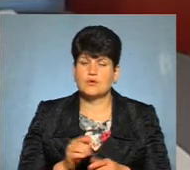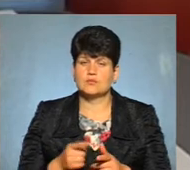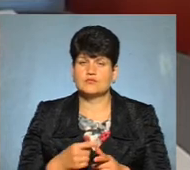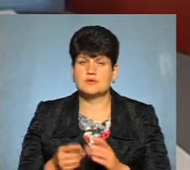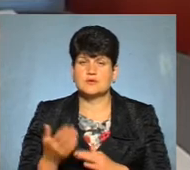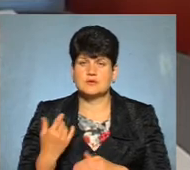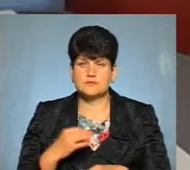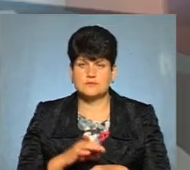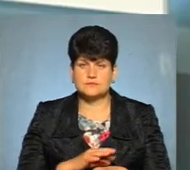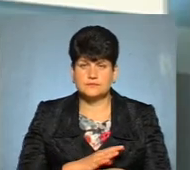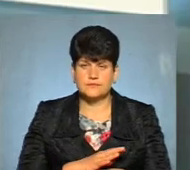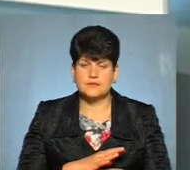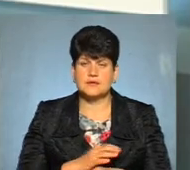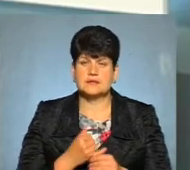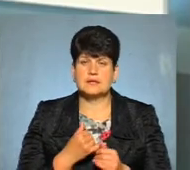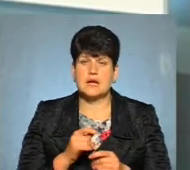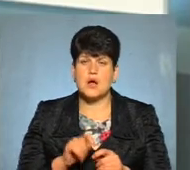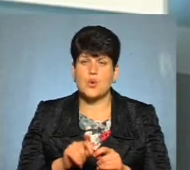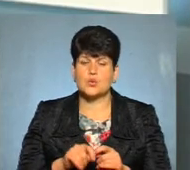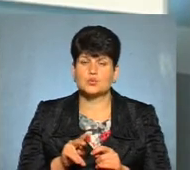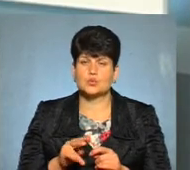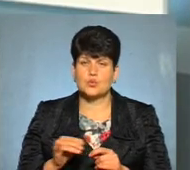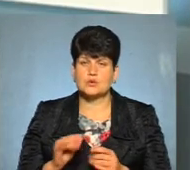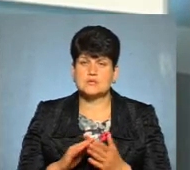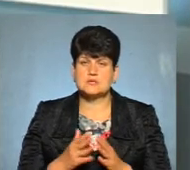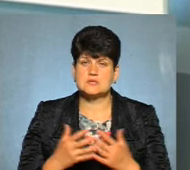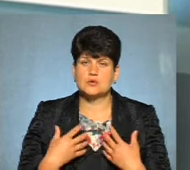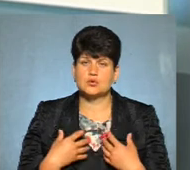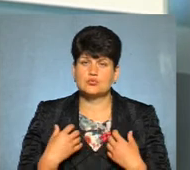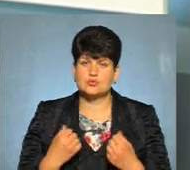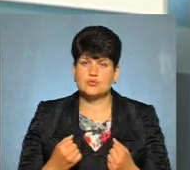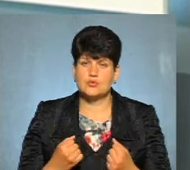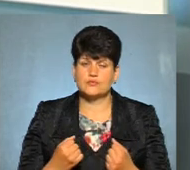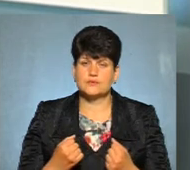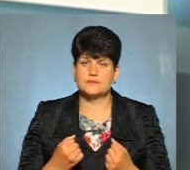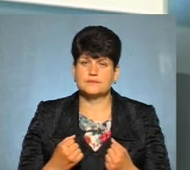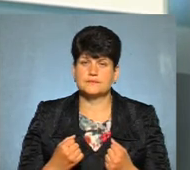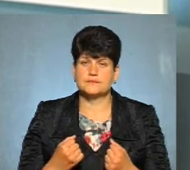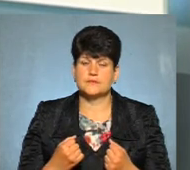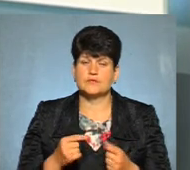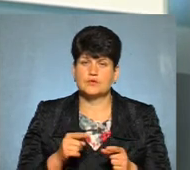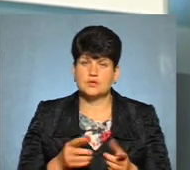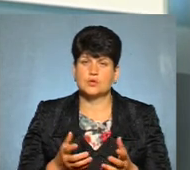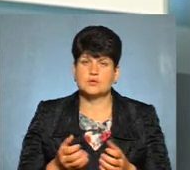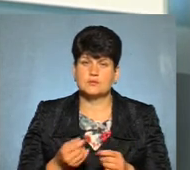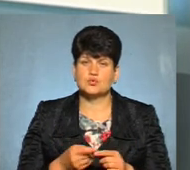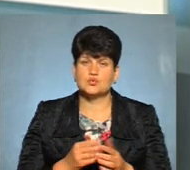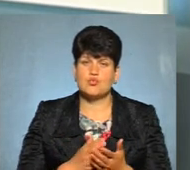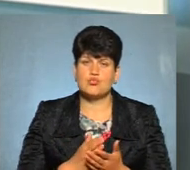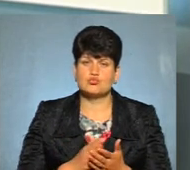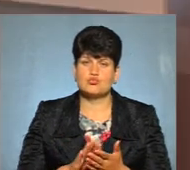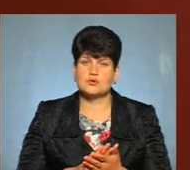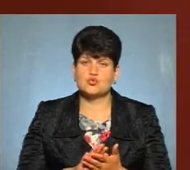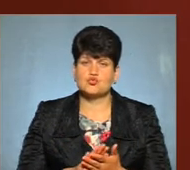перехворілі, для контролю за станом здоров'я, так, вони отримують цю послугу безкоштовно.